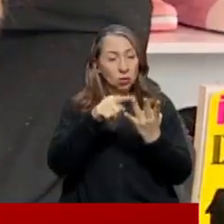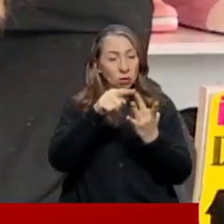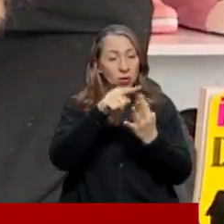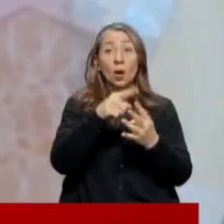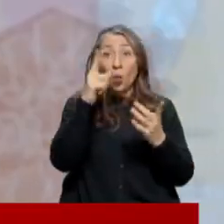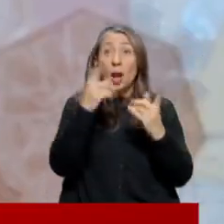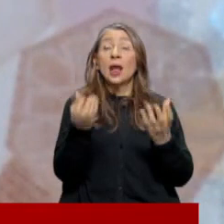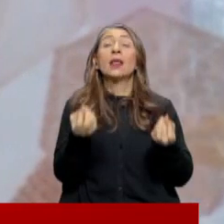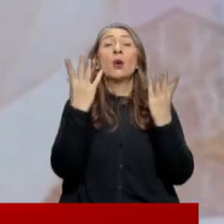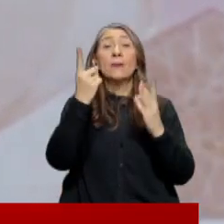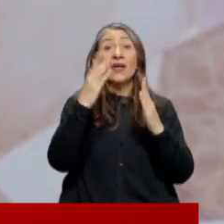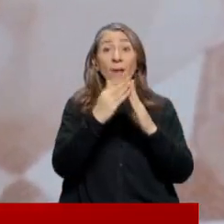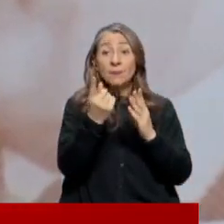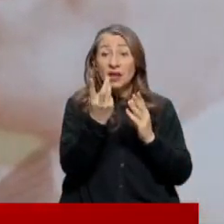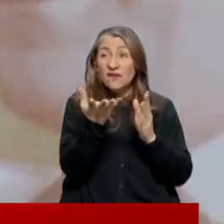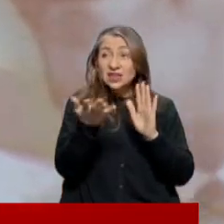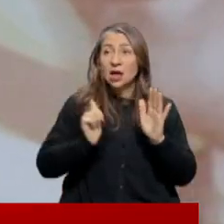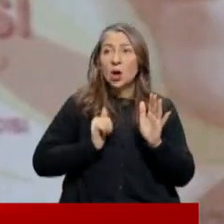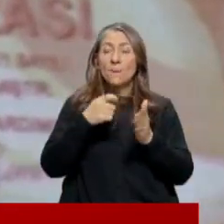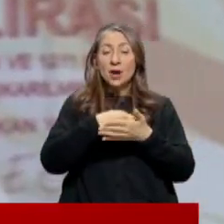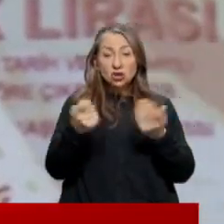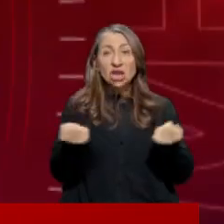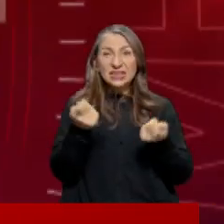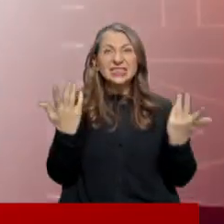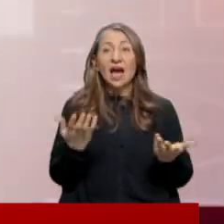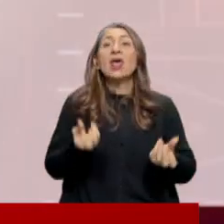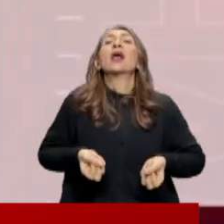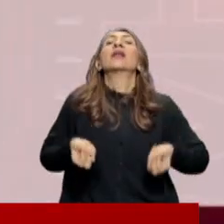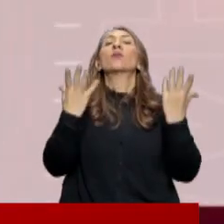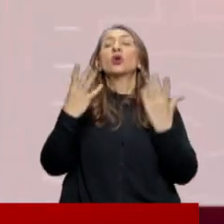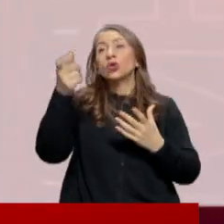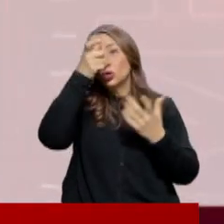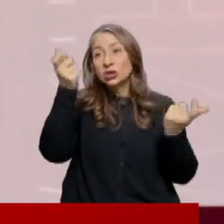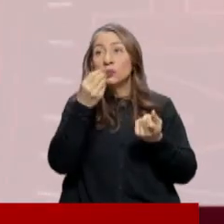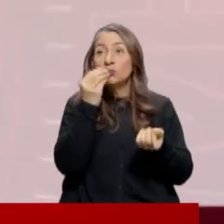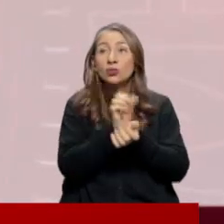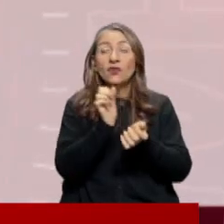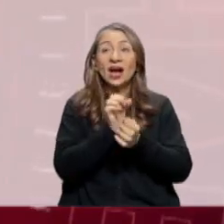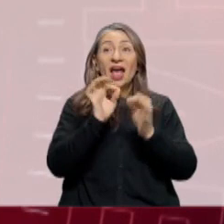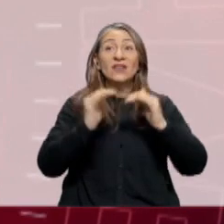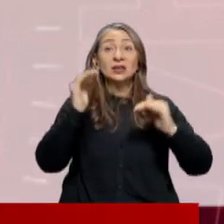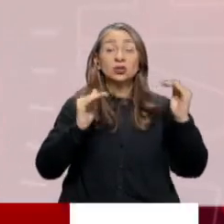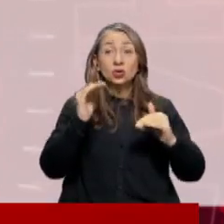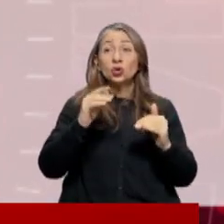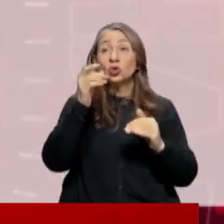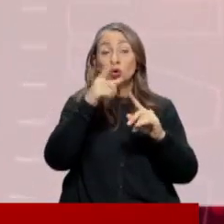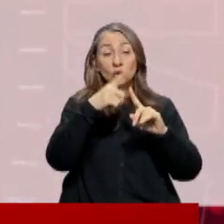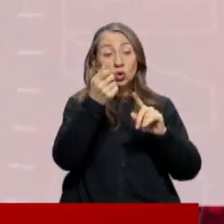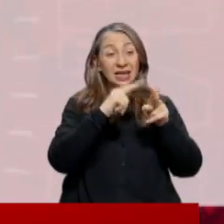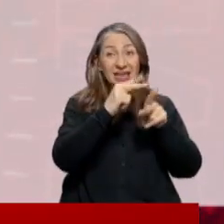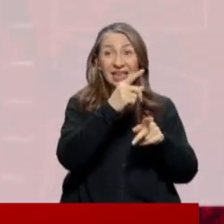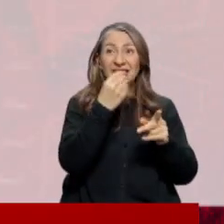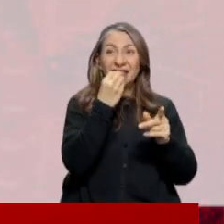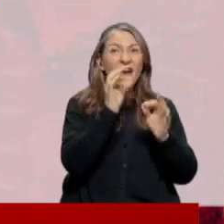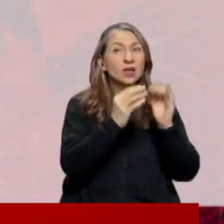rağmen yetmiyor yani. Bir evde birden fazla asgari ücretli de çalışsa yetmiyor. Türk İş'in mutfak enflasyonu hesabı TÜİK'in gıda